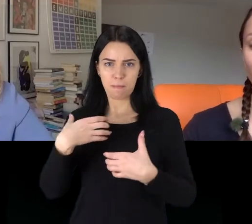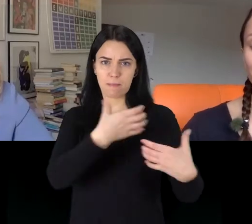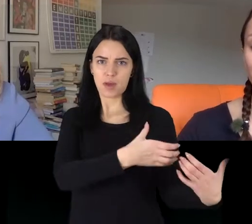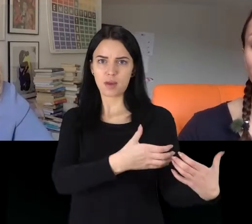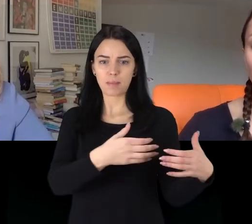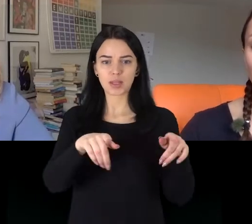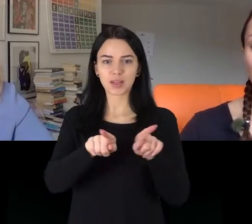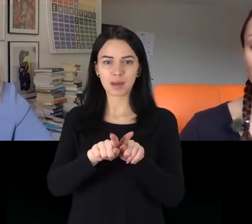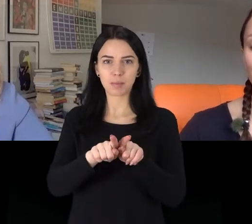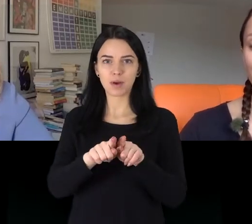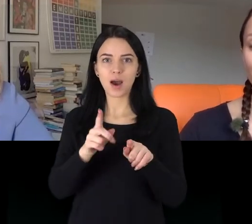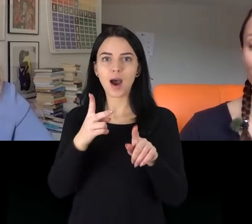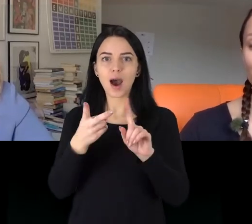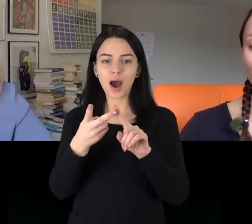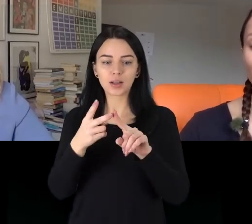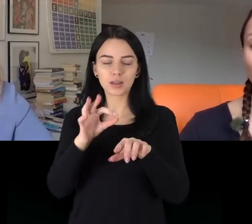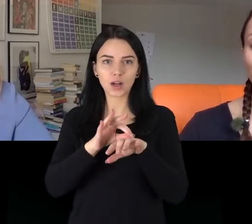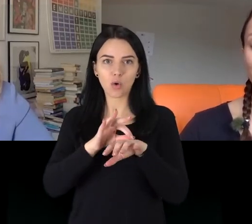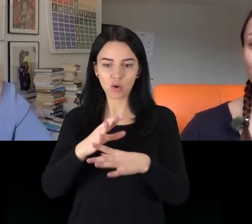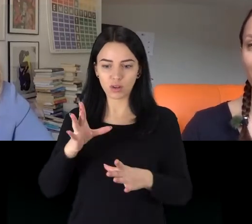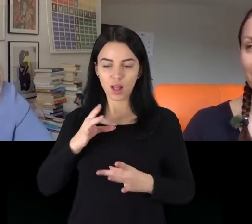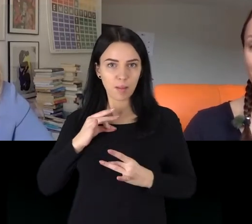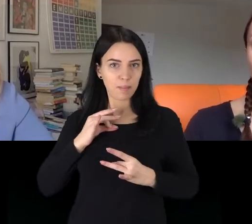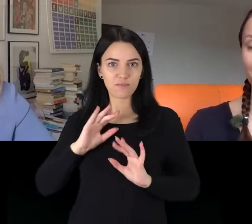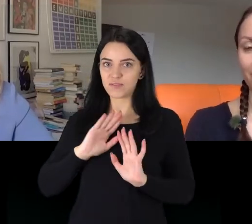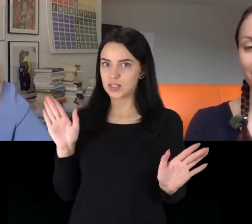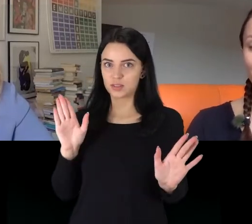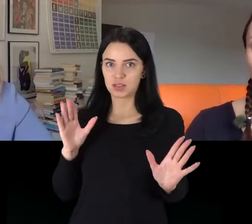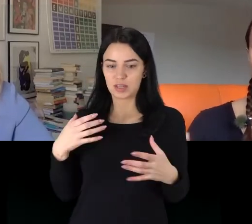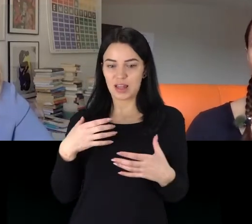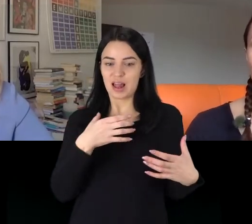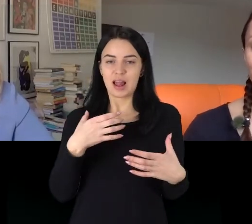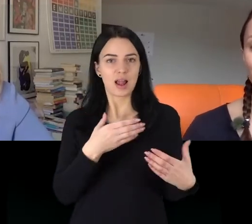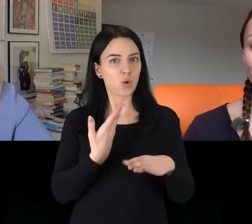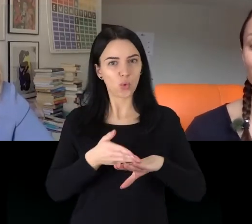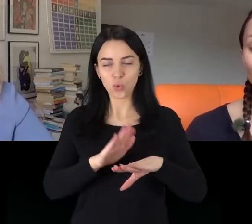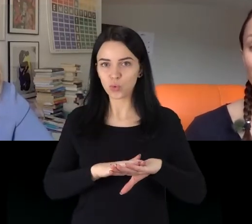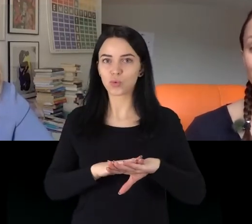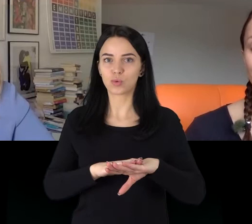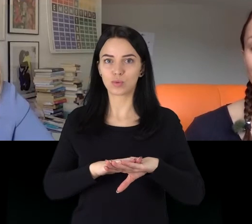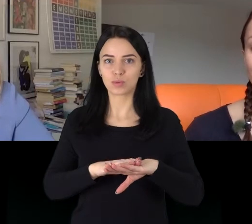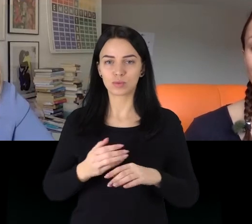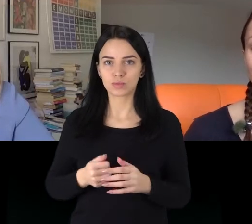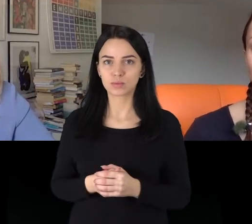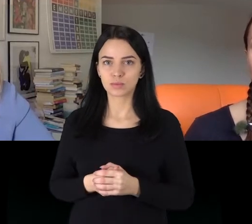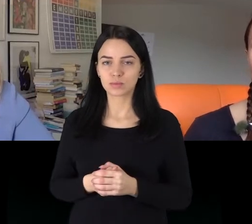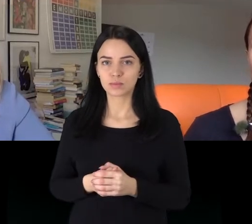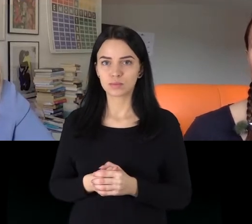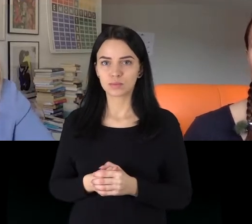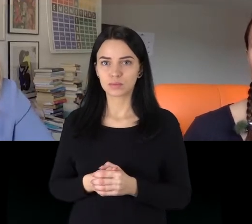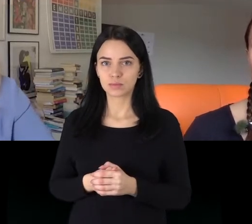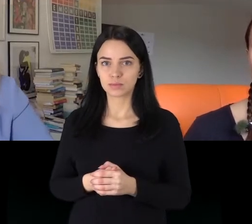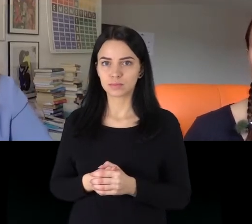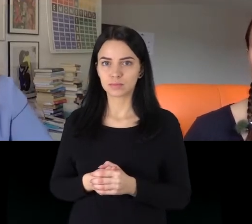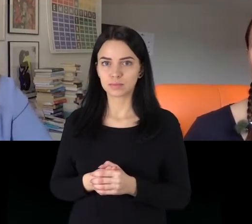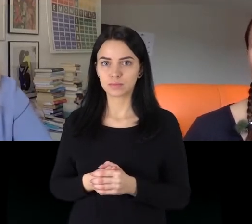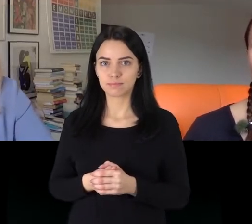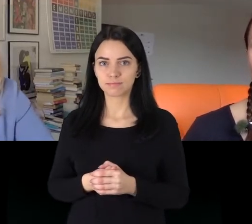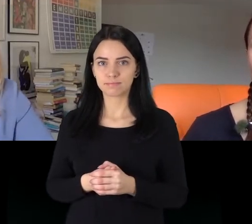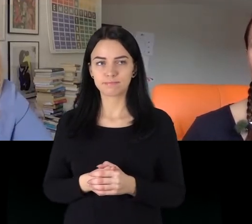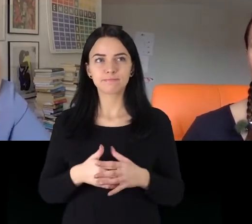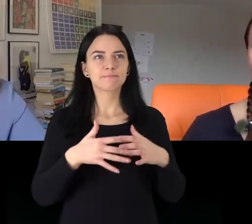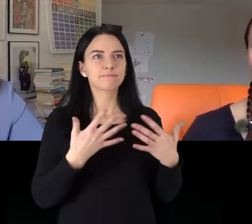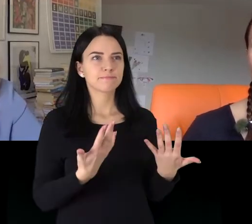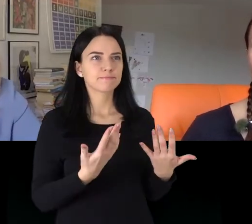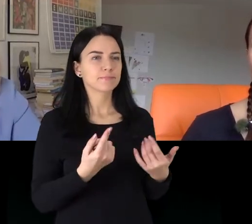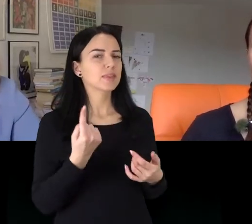tarsi antra oda tampa. Ir taip sunku juos vat, kažkaip tai nusilupti. Čia du